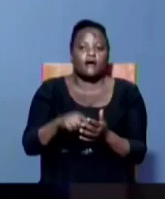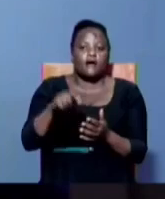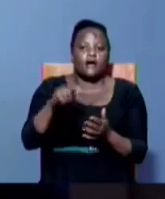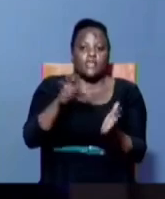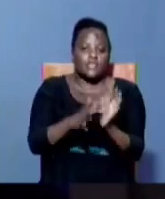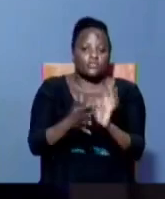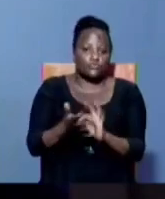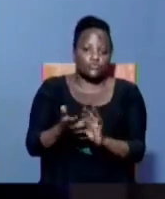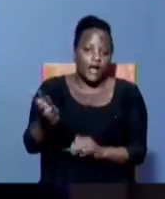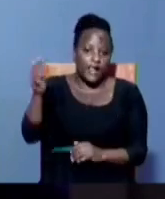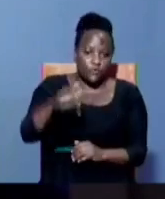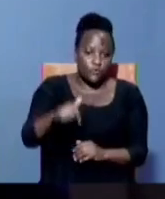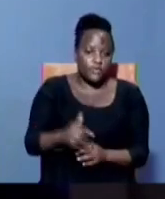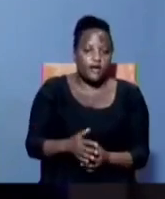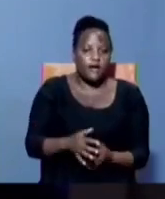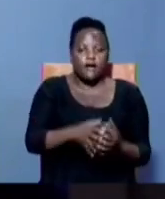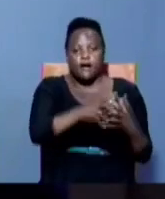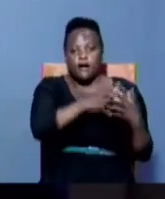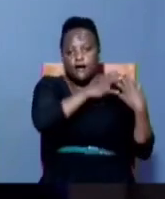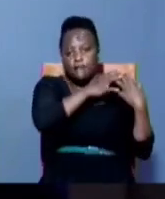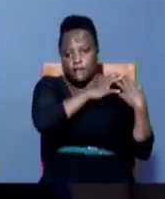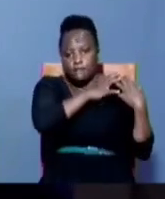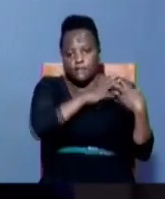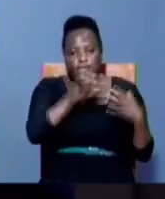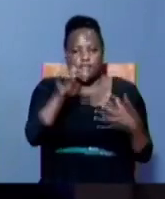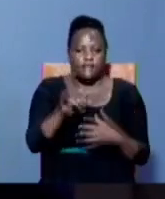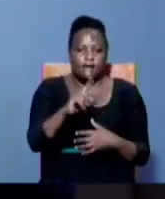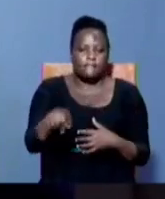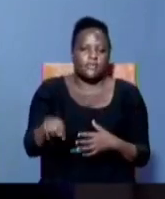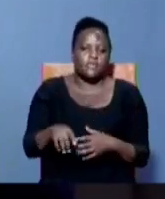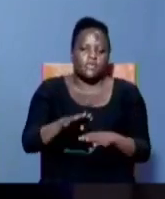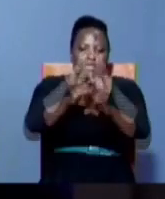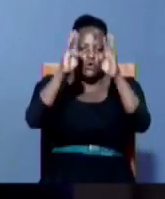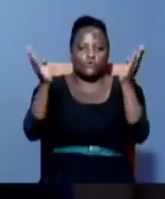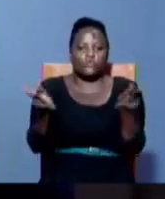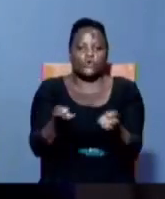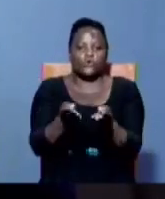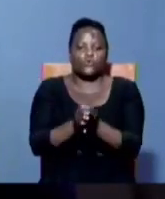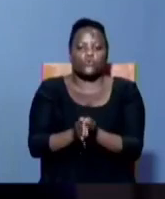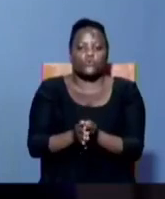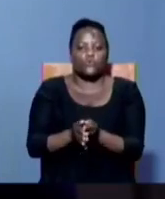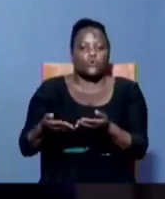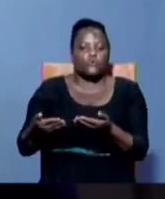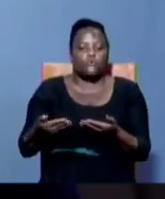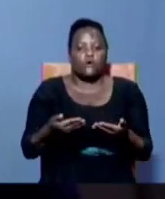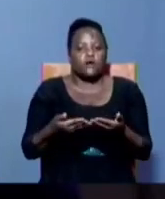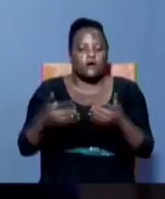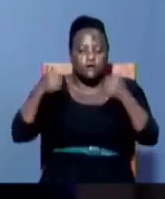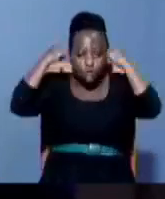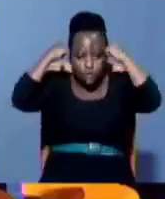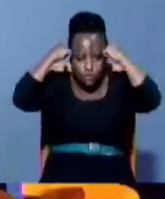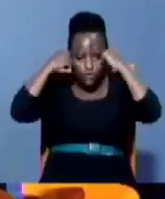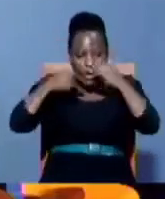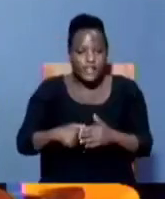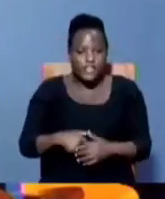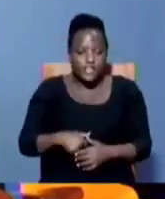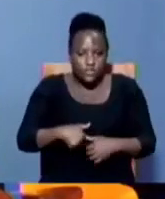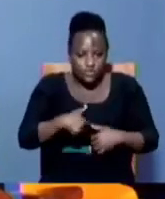abebe dhambi ya ulimwengu, mwana kondoo aliyetoa maisha yao iwe fidia ya watu wengi.